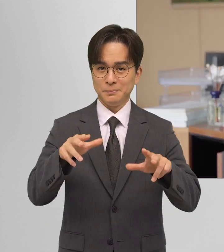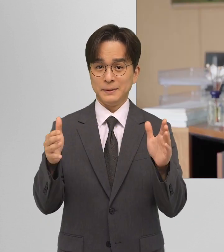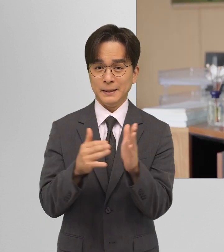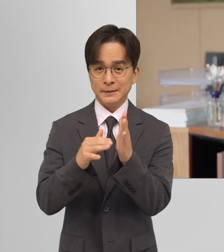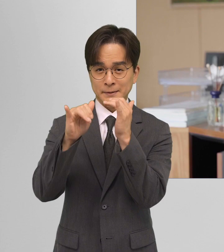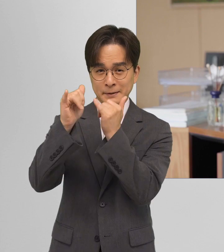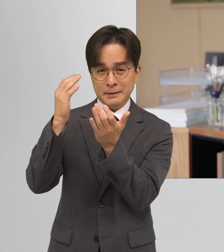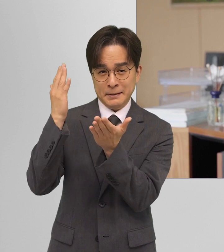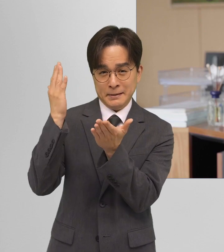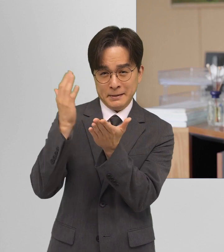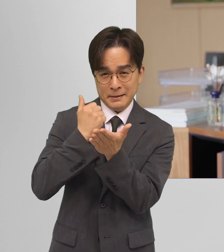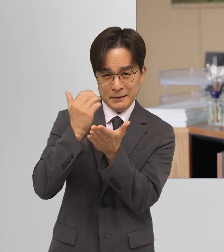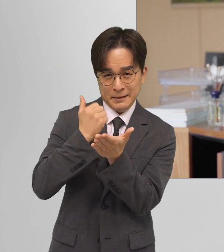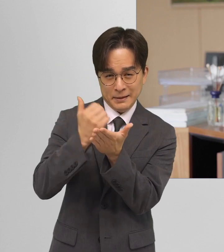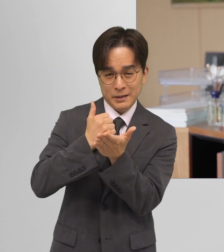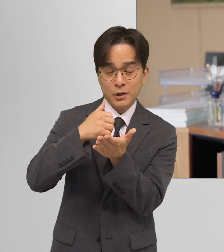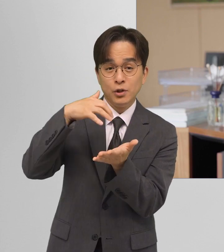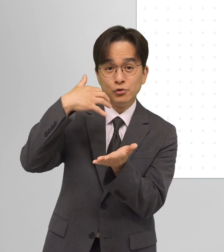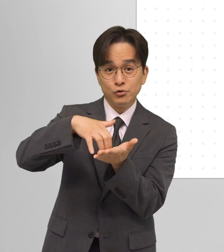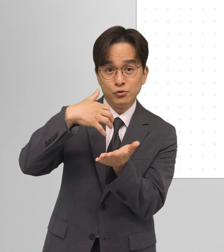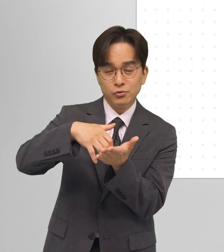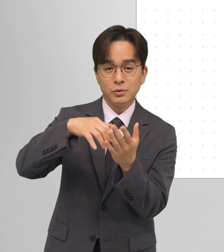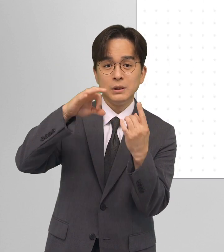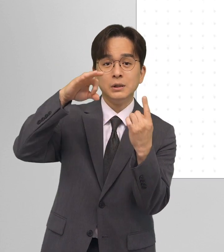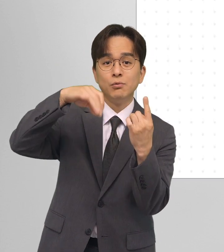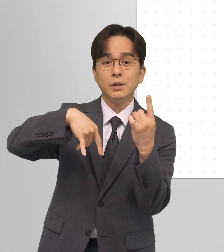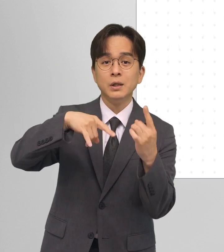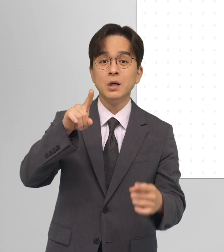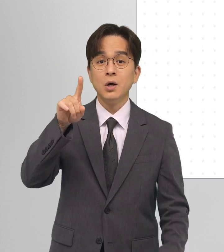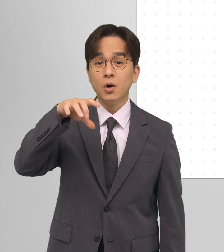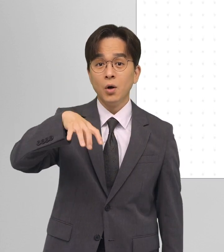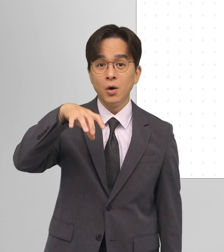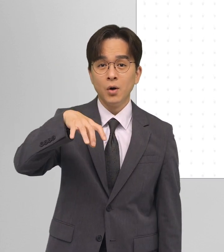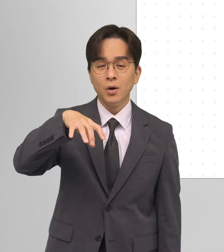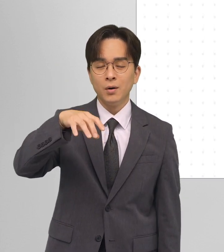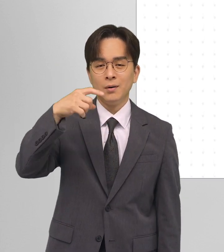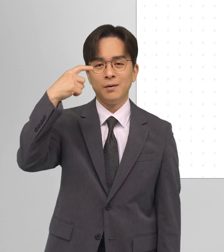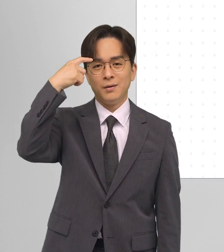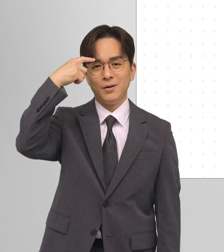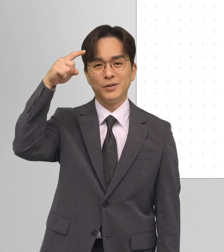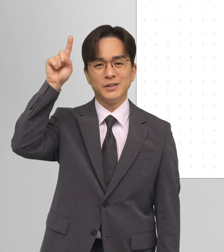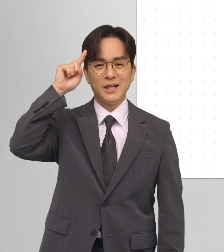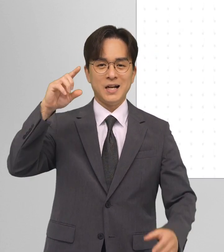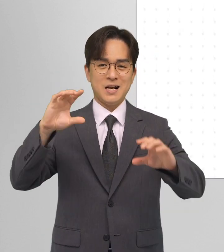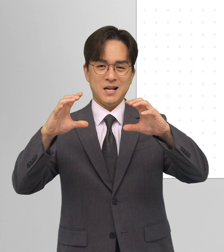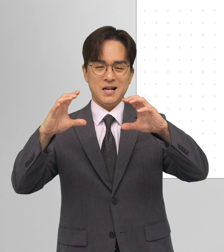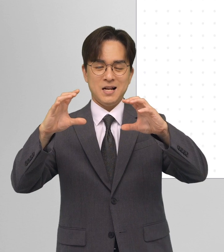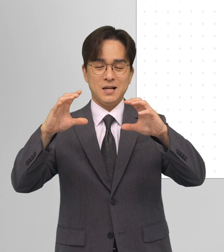따라 다르긴 하겠지만, 전체적으로 봤을 때 제일 입상자가 많이 나온 나라는